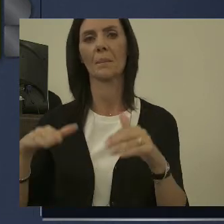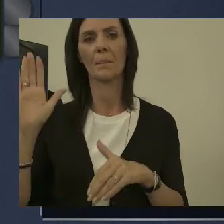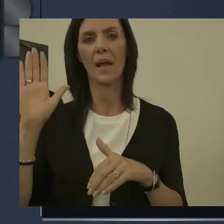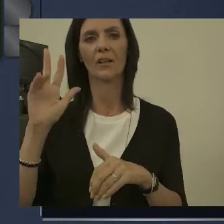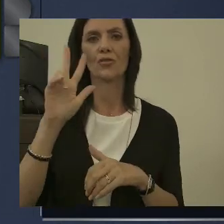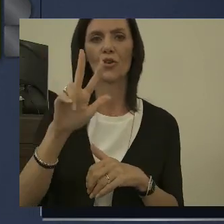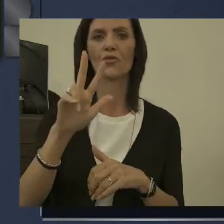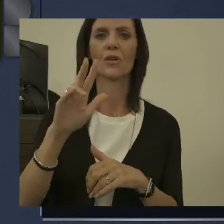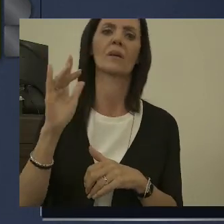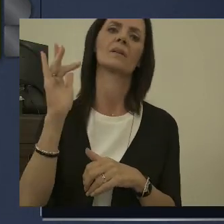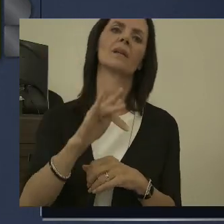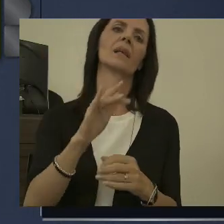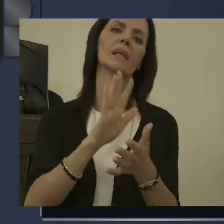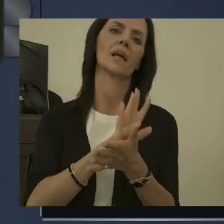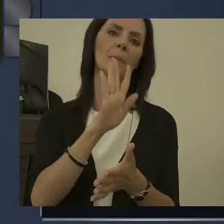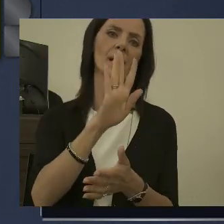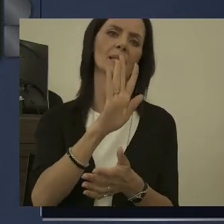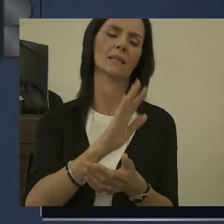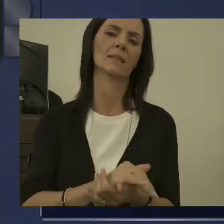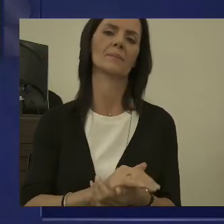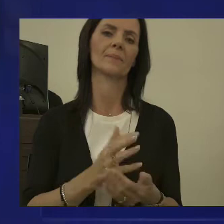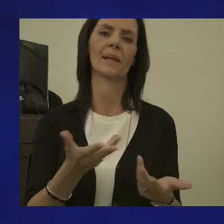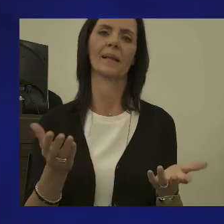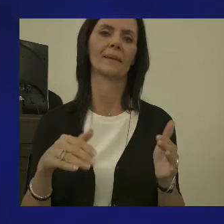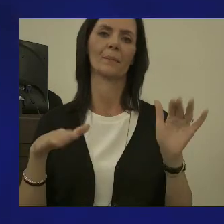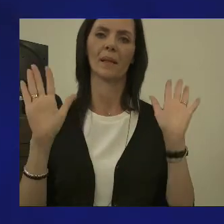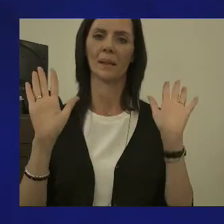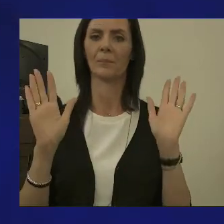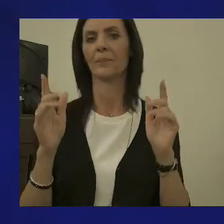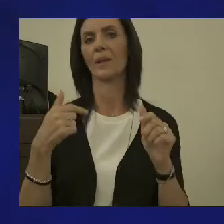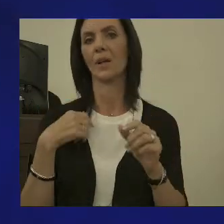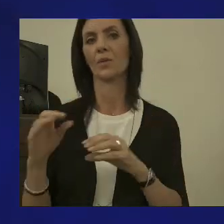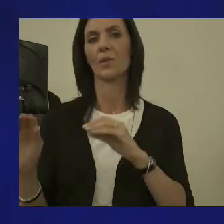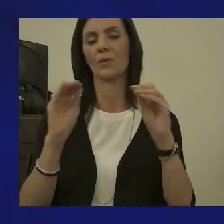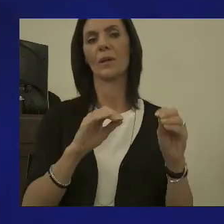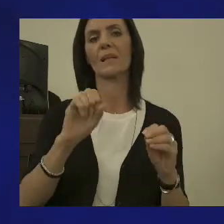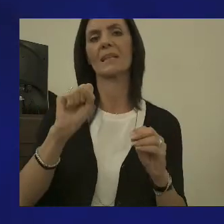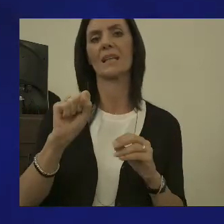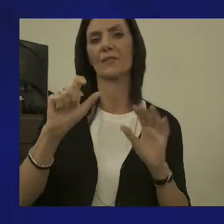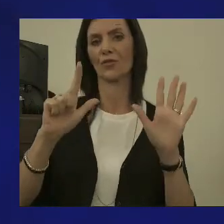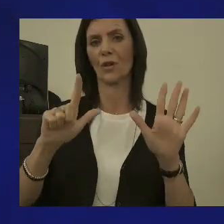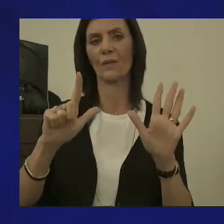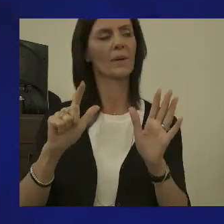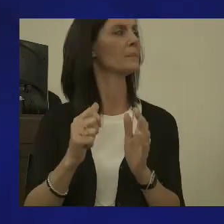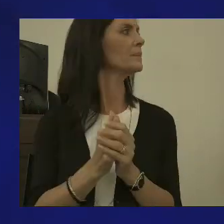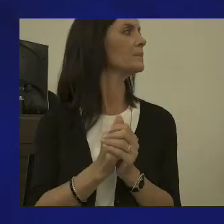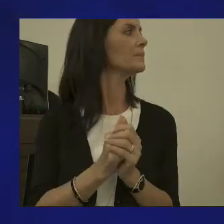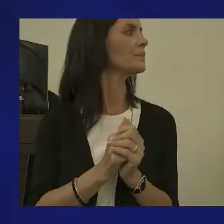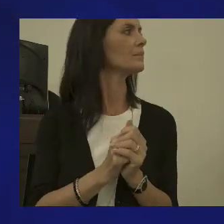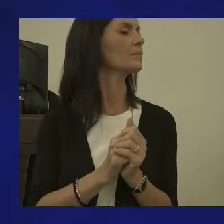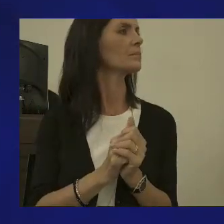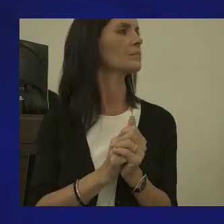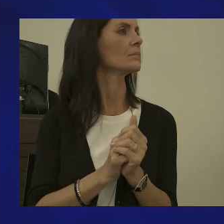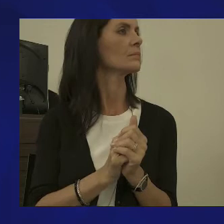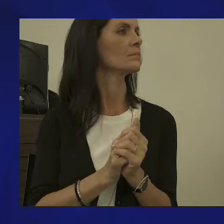בעד 3, נגד 14, אין נמנעים. ברשותכם, אנחנו עוברים לסעיף 7 על סדר היום. רגע, אריאל, אני לא בטוח